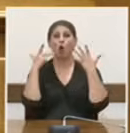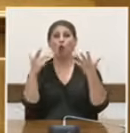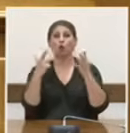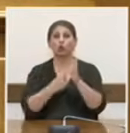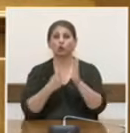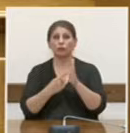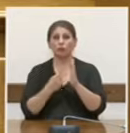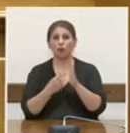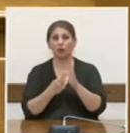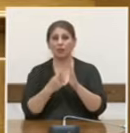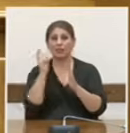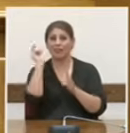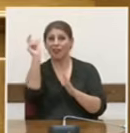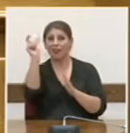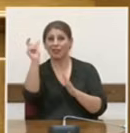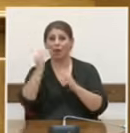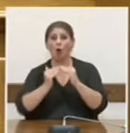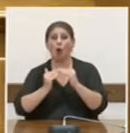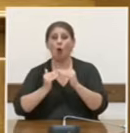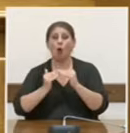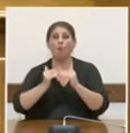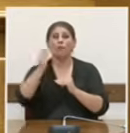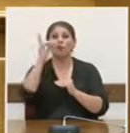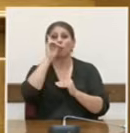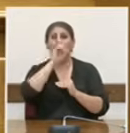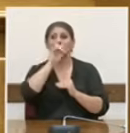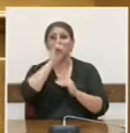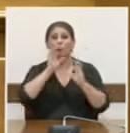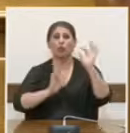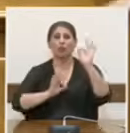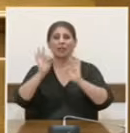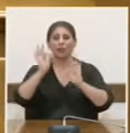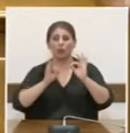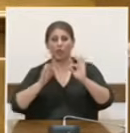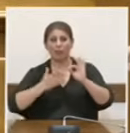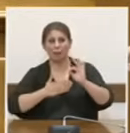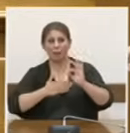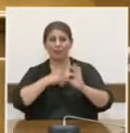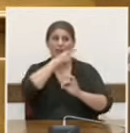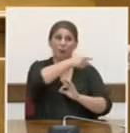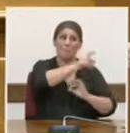λέξη Βόρεια Ψευτομακεδονία για εμάς, Μακεδονία για αυτόν.